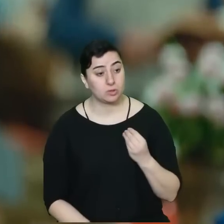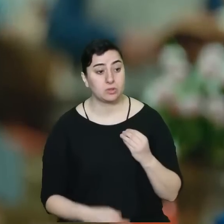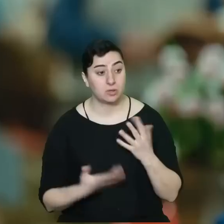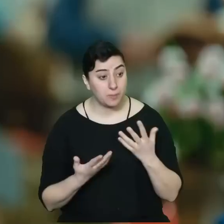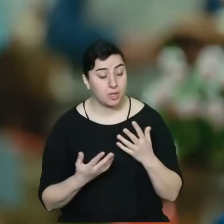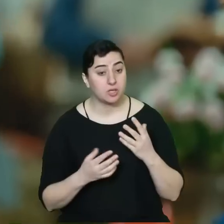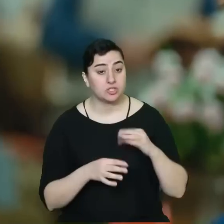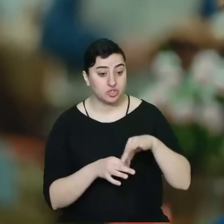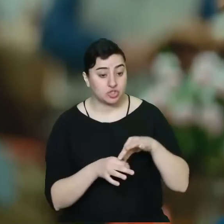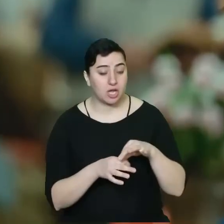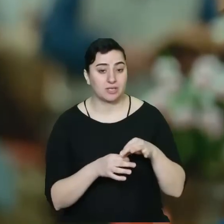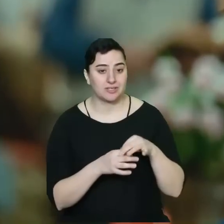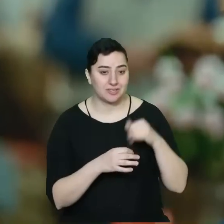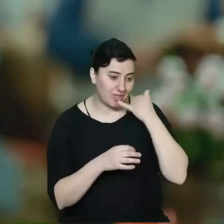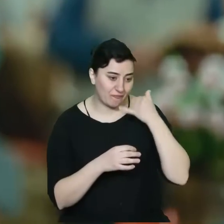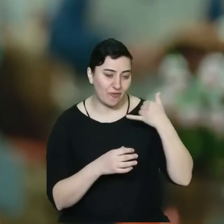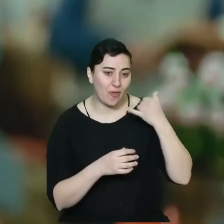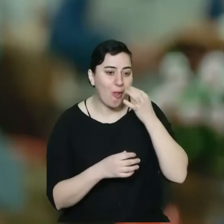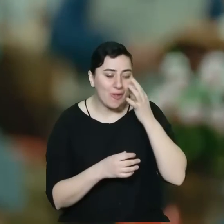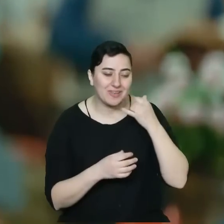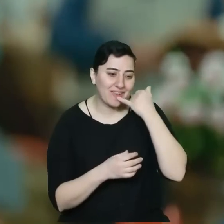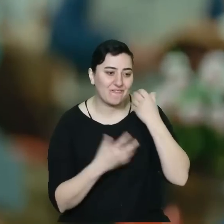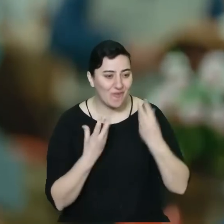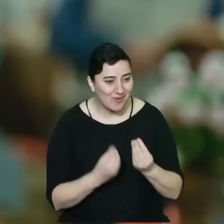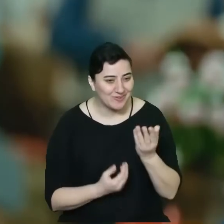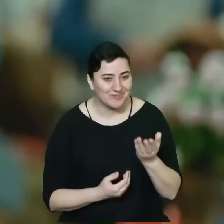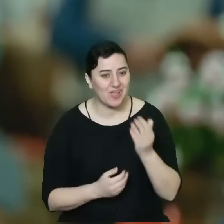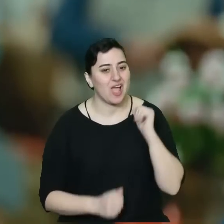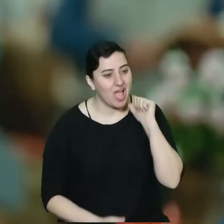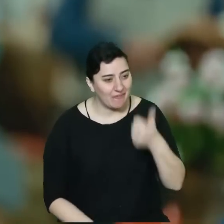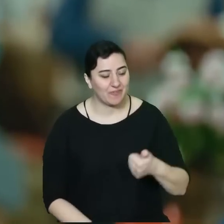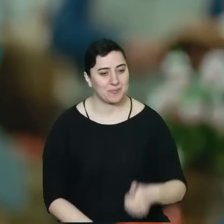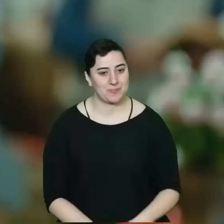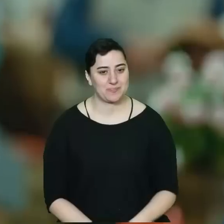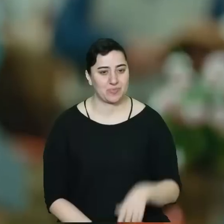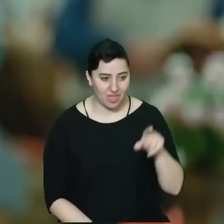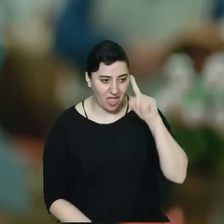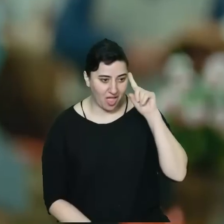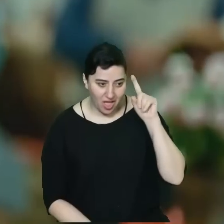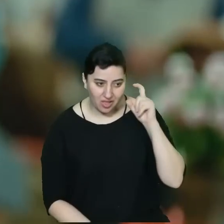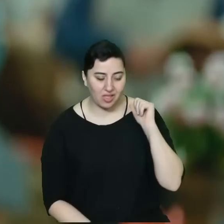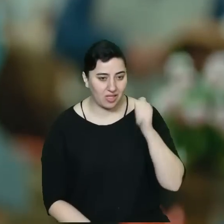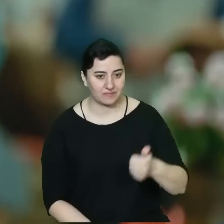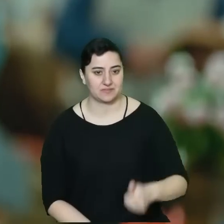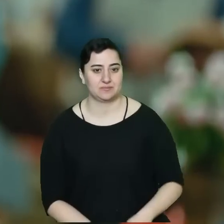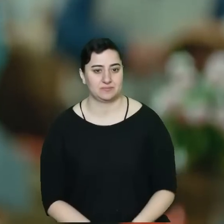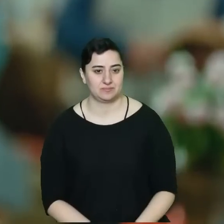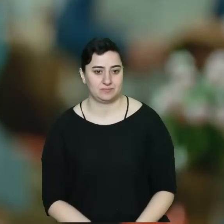Demek çay ocağına telefon bağlattı Nasretlik'ten. Aferin lan, kafan çalışmaya başladı.